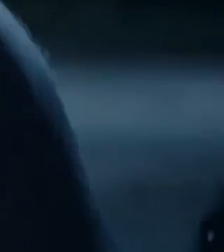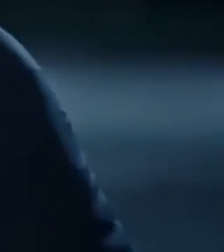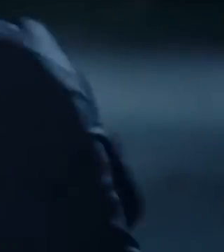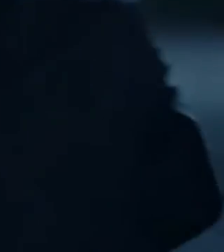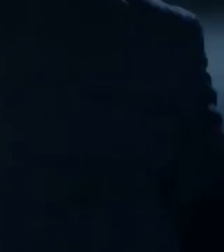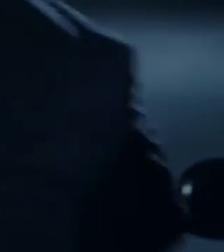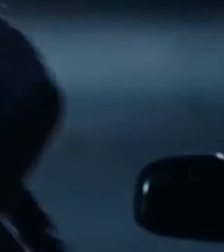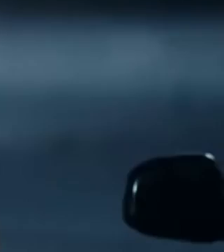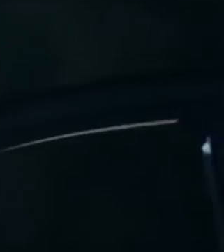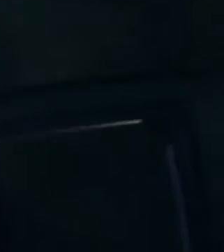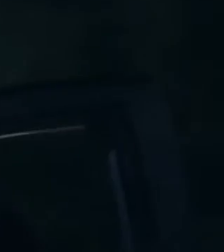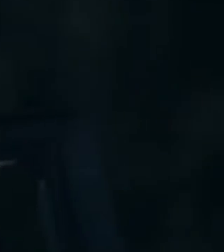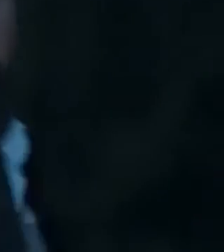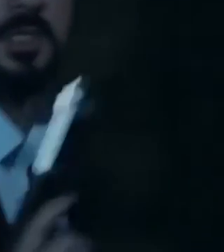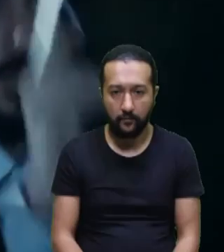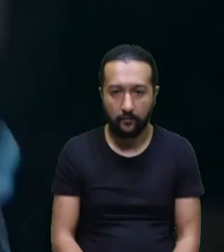arabadan indi, kaçıyor.